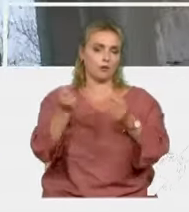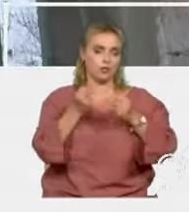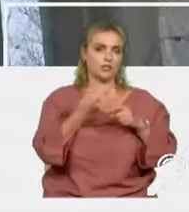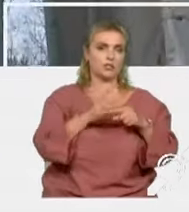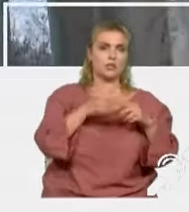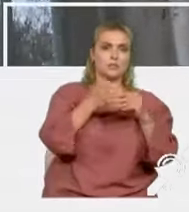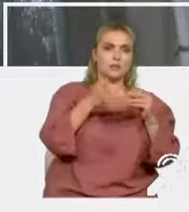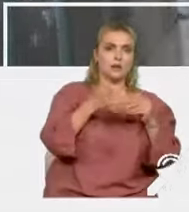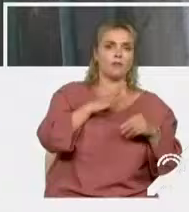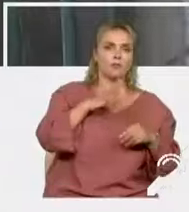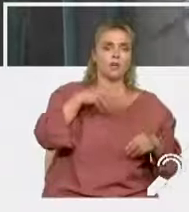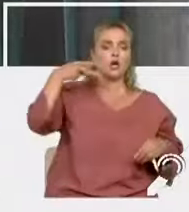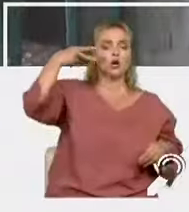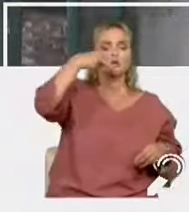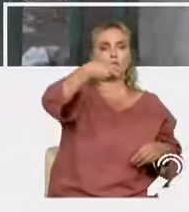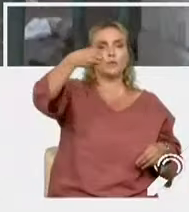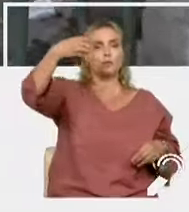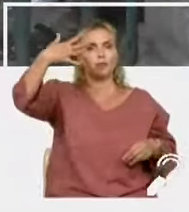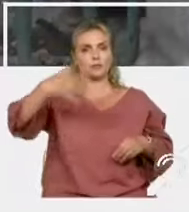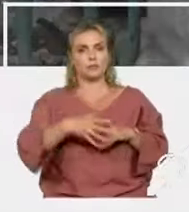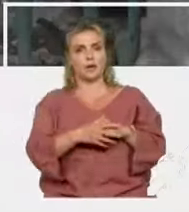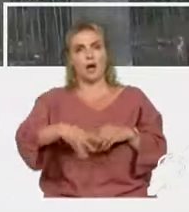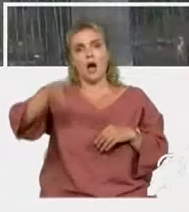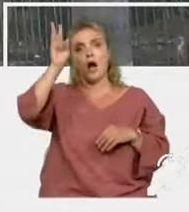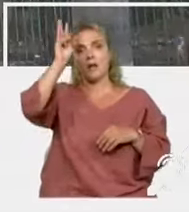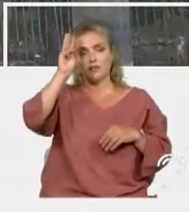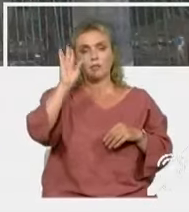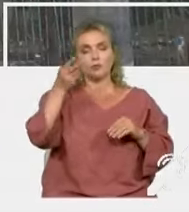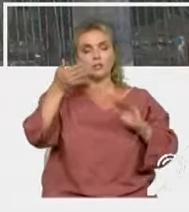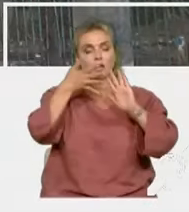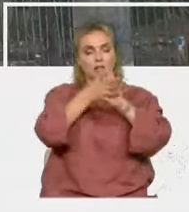acest teren a fost făcută în 2015.